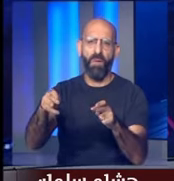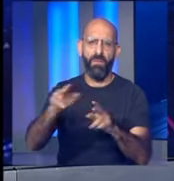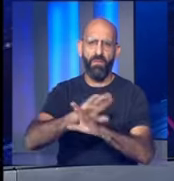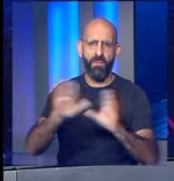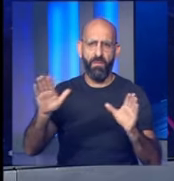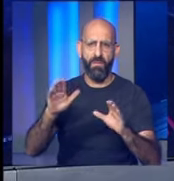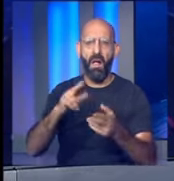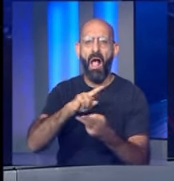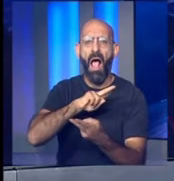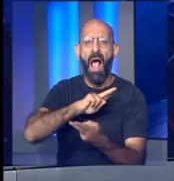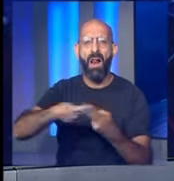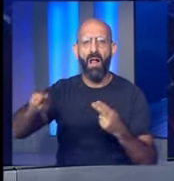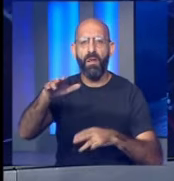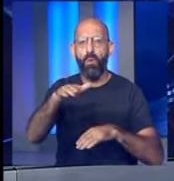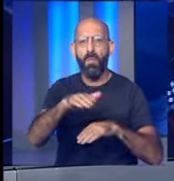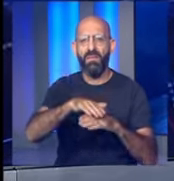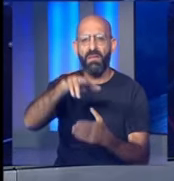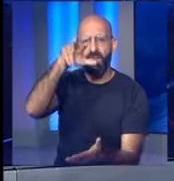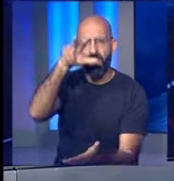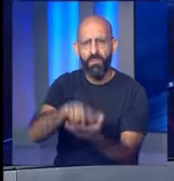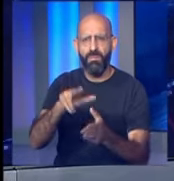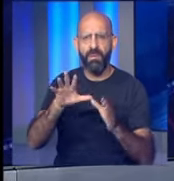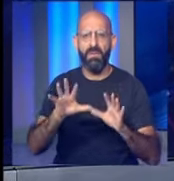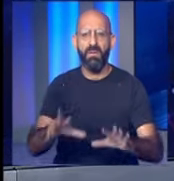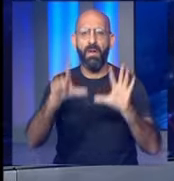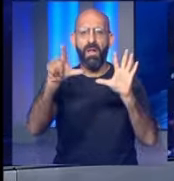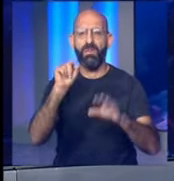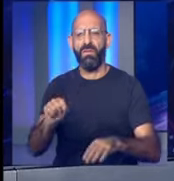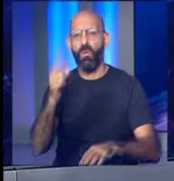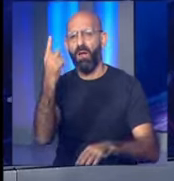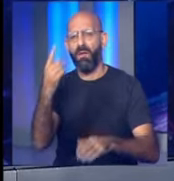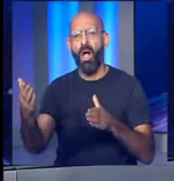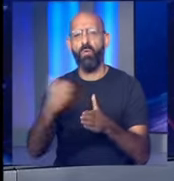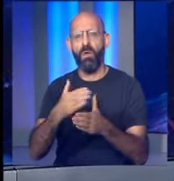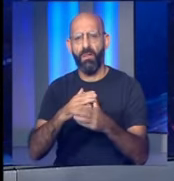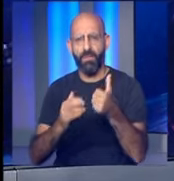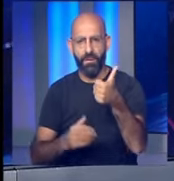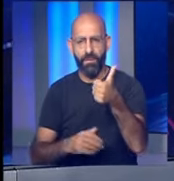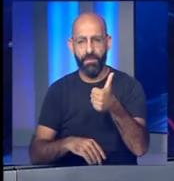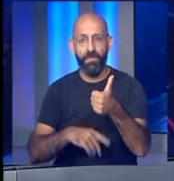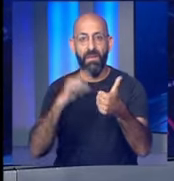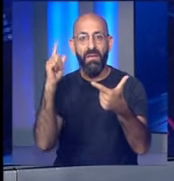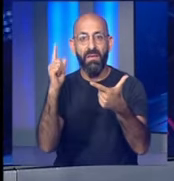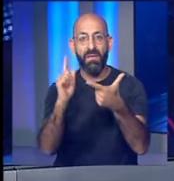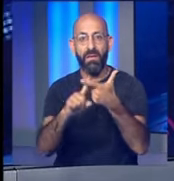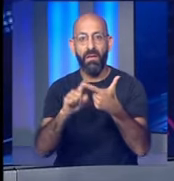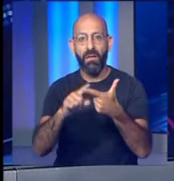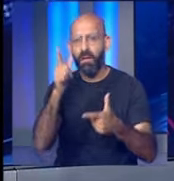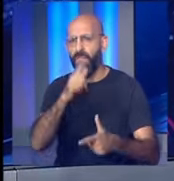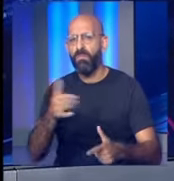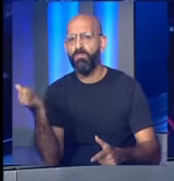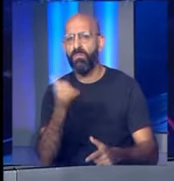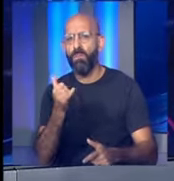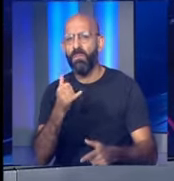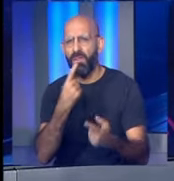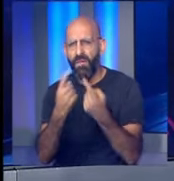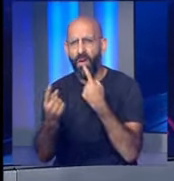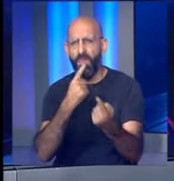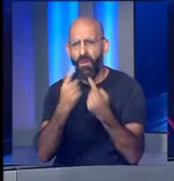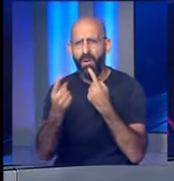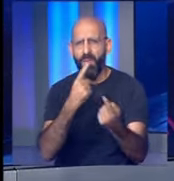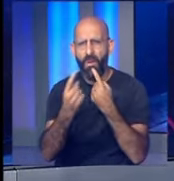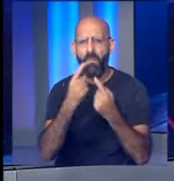النار والعمل مع الجهات الدولية على حل دبلوماسي لتطبيق القرار 1701 كاملا. عد